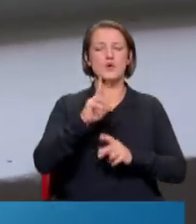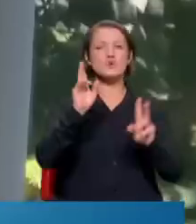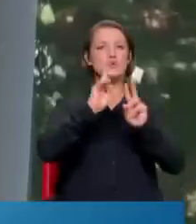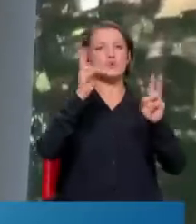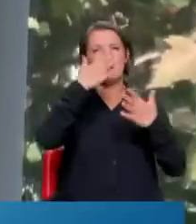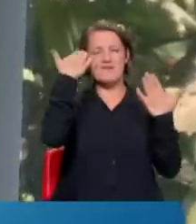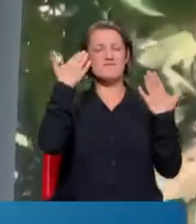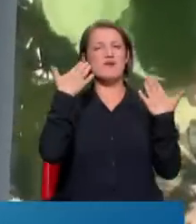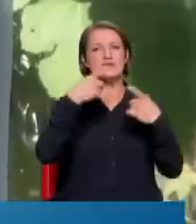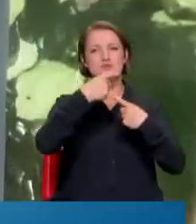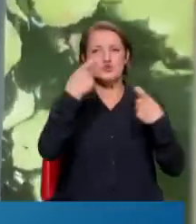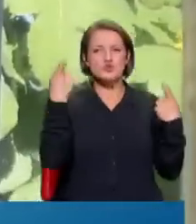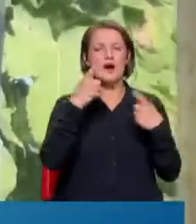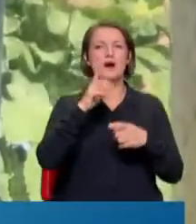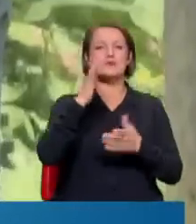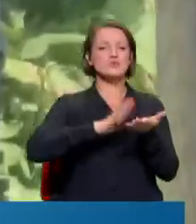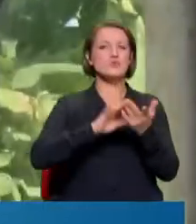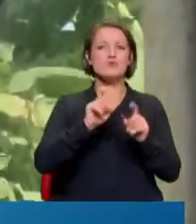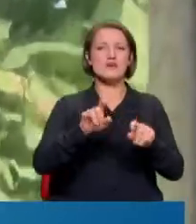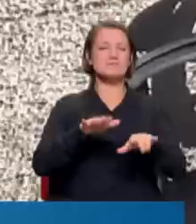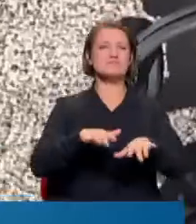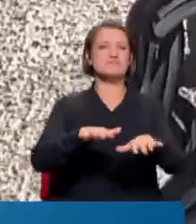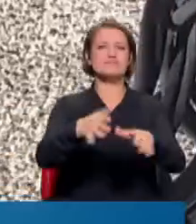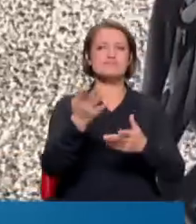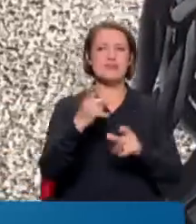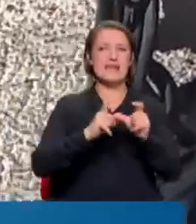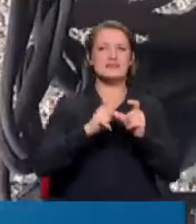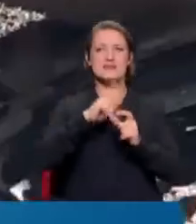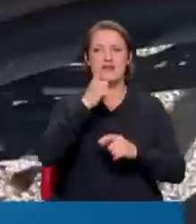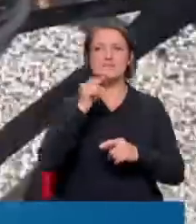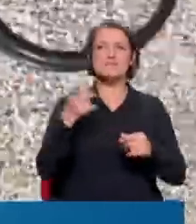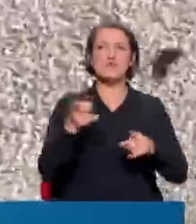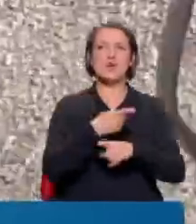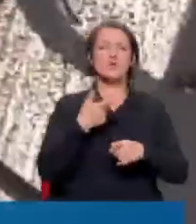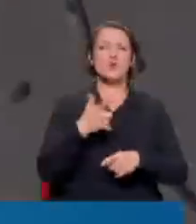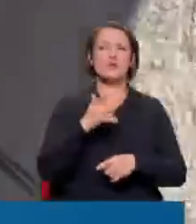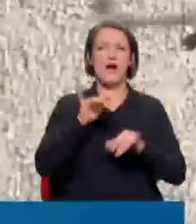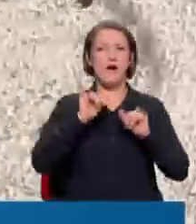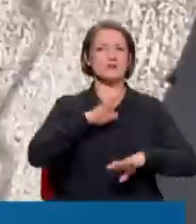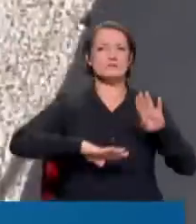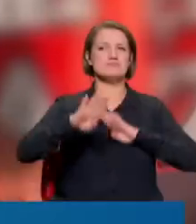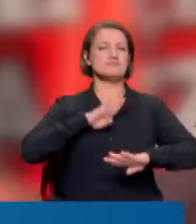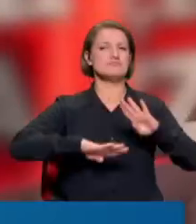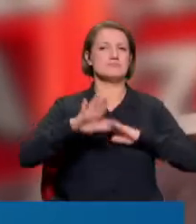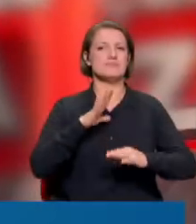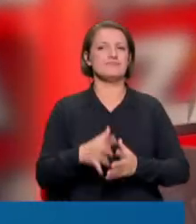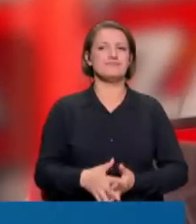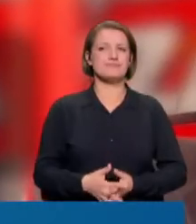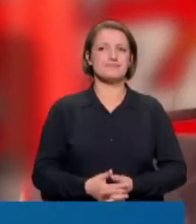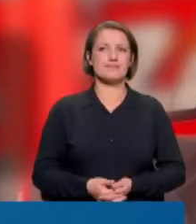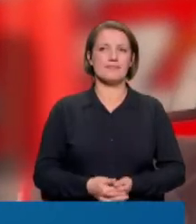günden istilasına uğruyor 45 gündür sadece Gerze değil daha birçok köyden de aynı şikayetler geliyor birçok